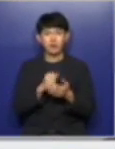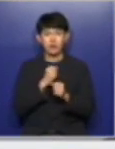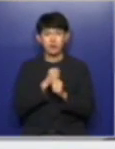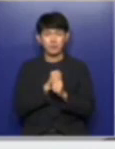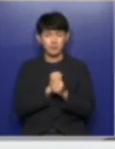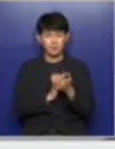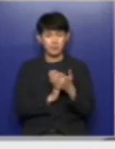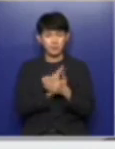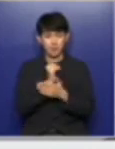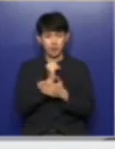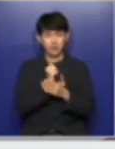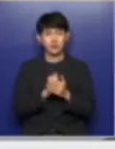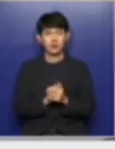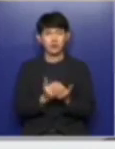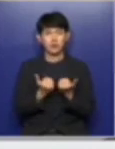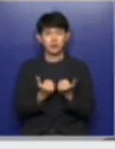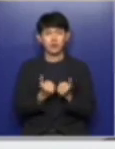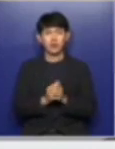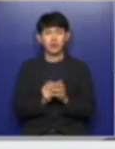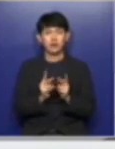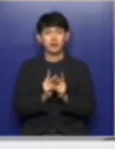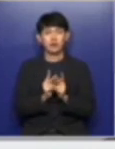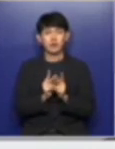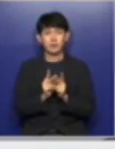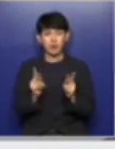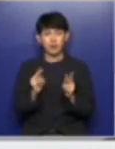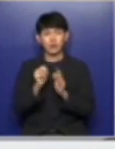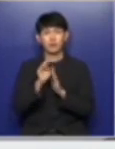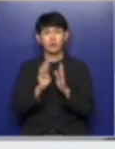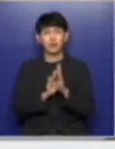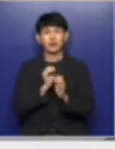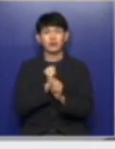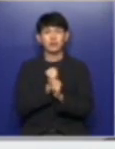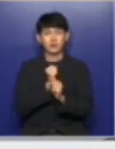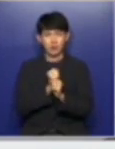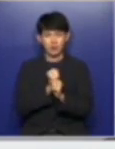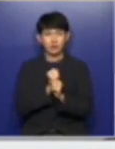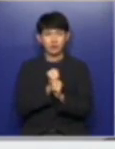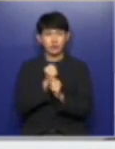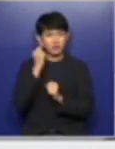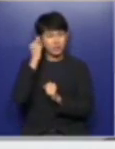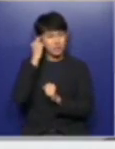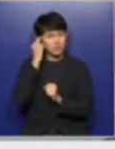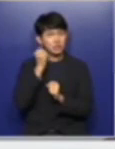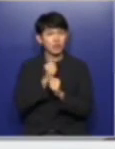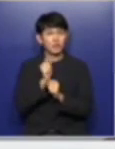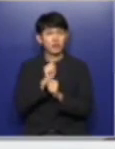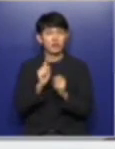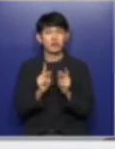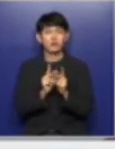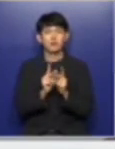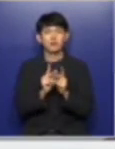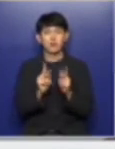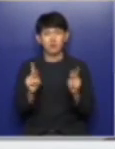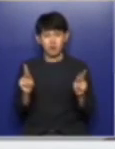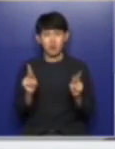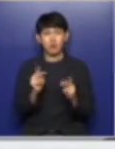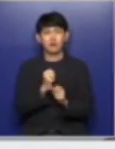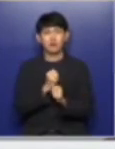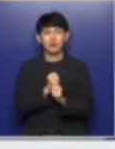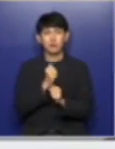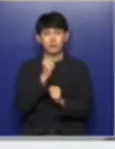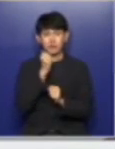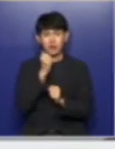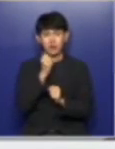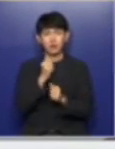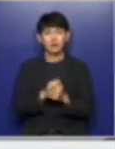แล้วเนี่ยกรรมการนโยบายตรงนี้เนี่ยมันควรจะเป็นกรรมการที่สามารถ